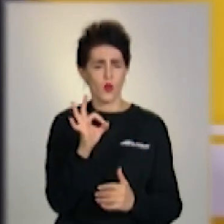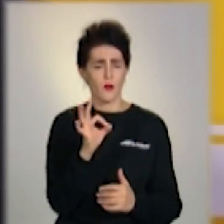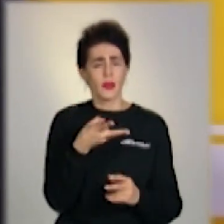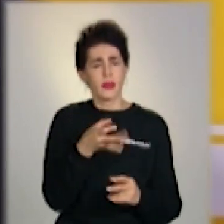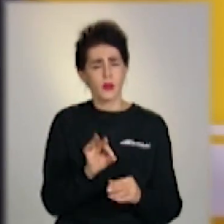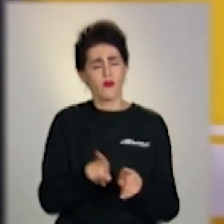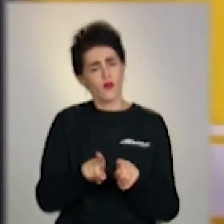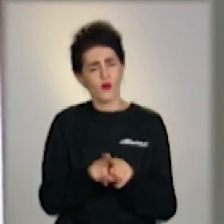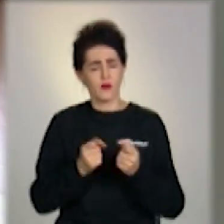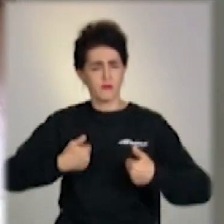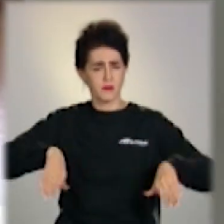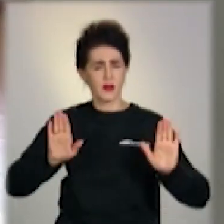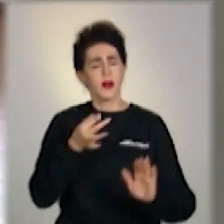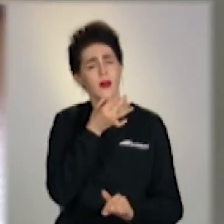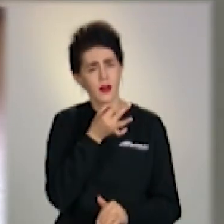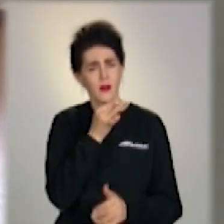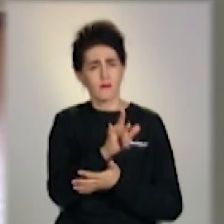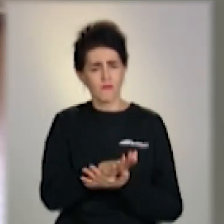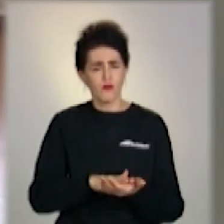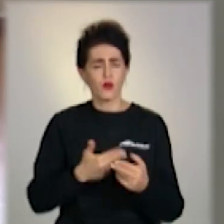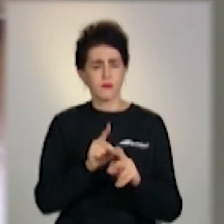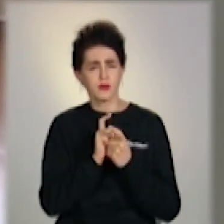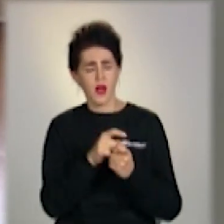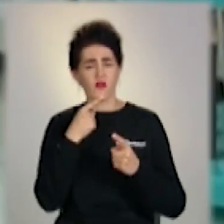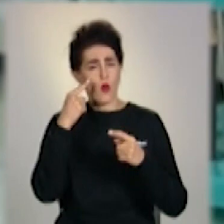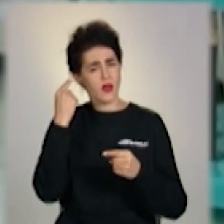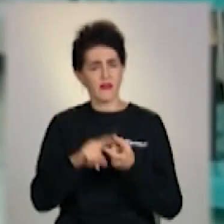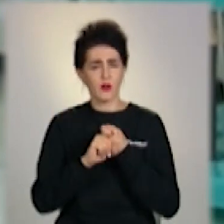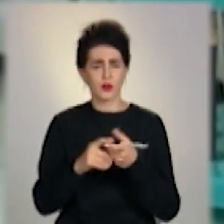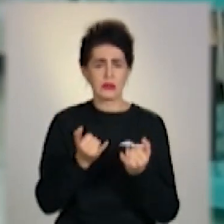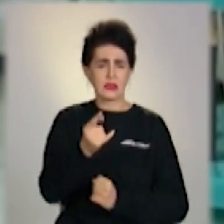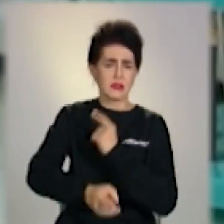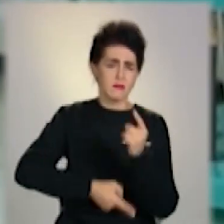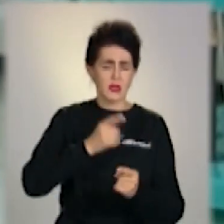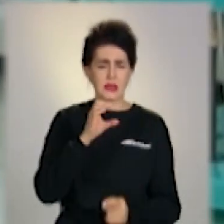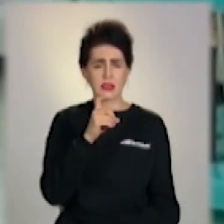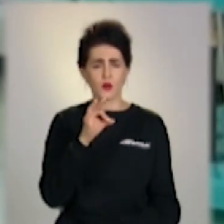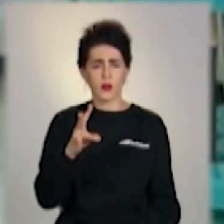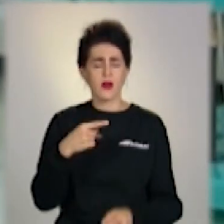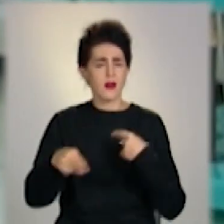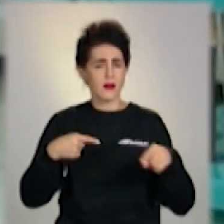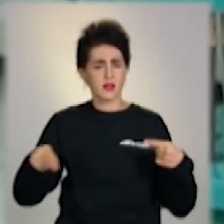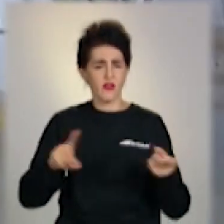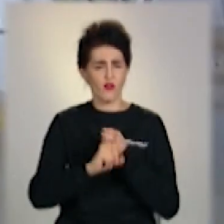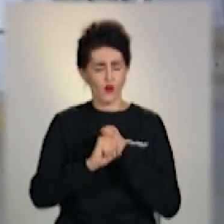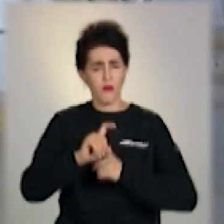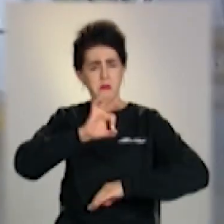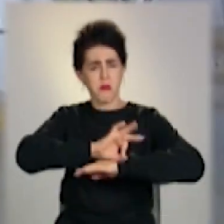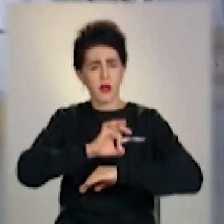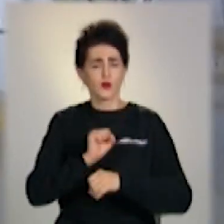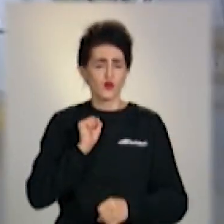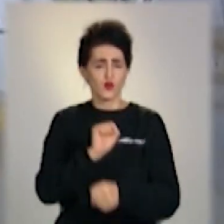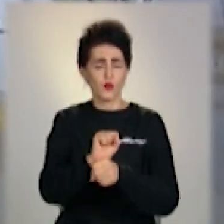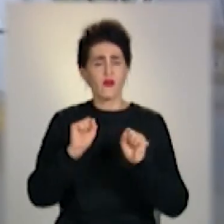розслаблятися ще зарано. Коронавірус мутує, а ще попереду сезонне зростання вірусних хвороб. Але зупинити недугу